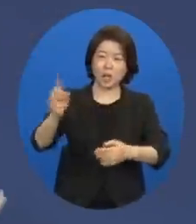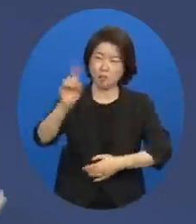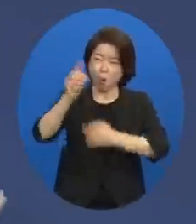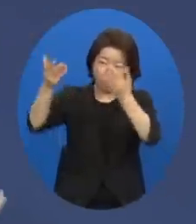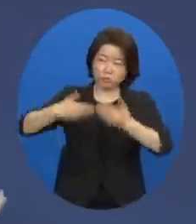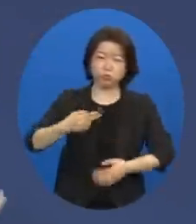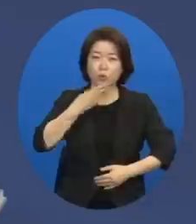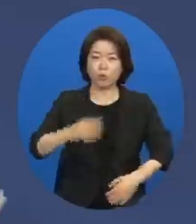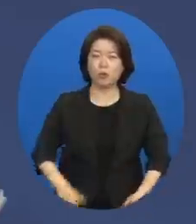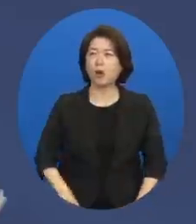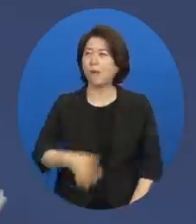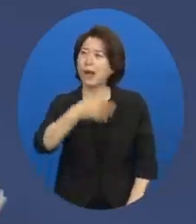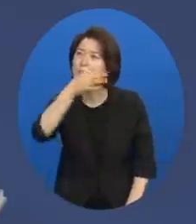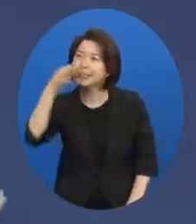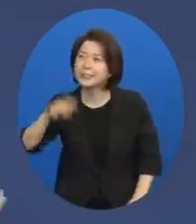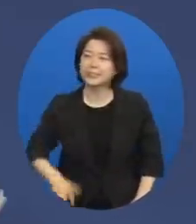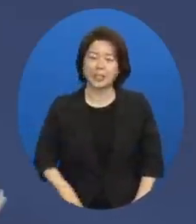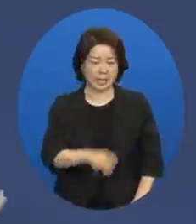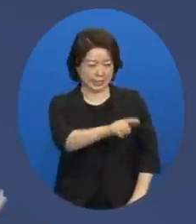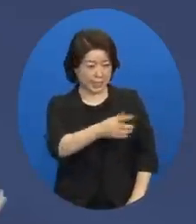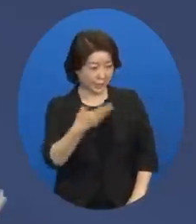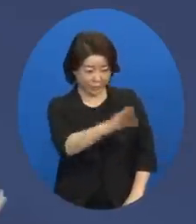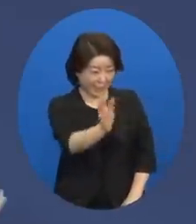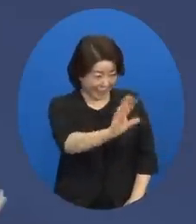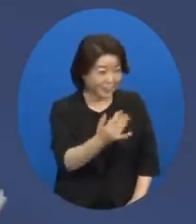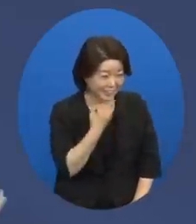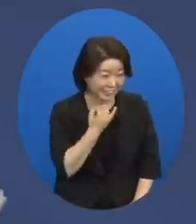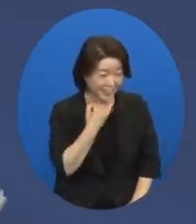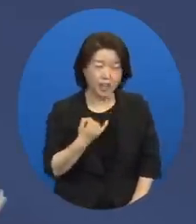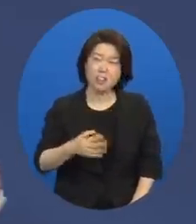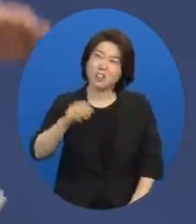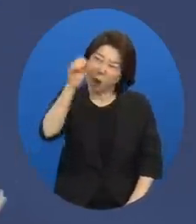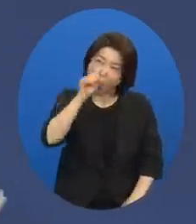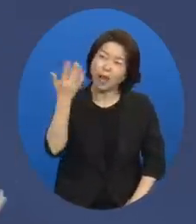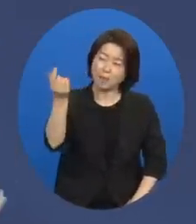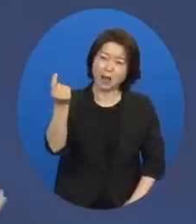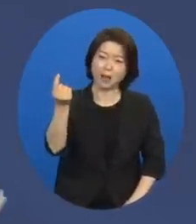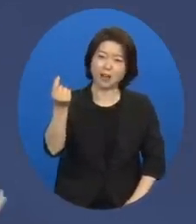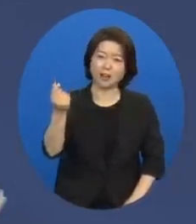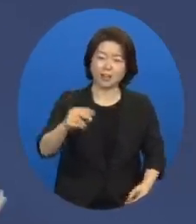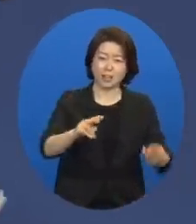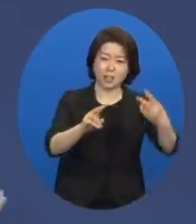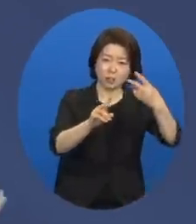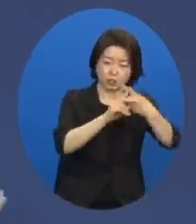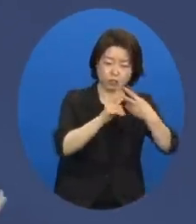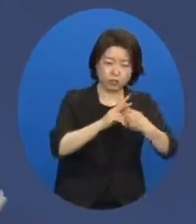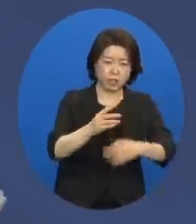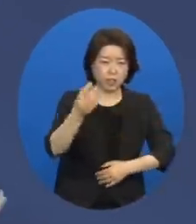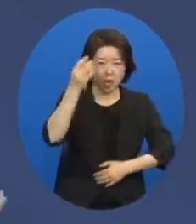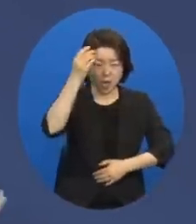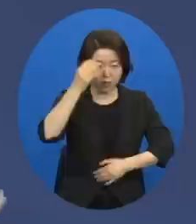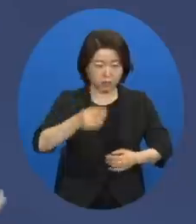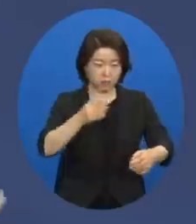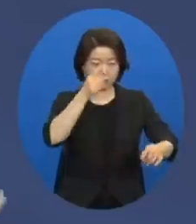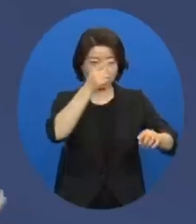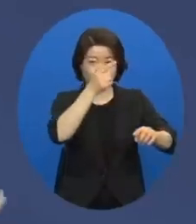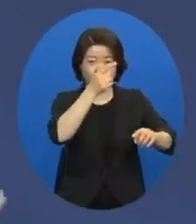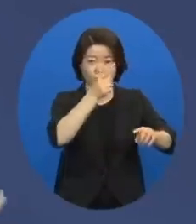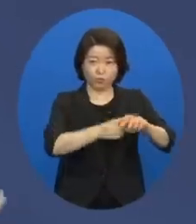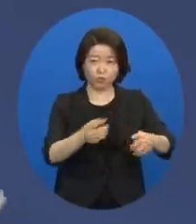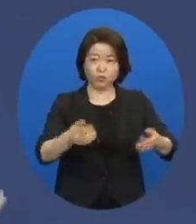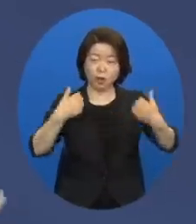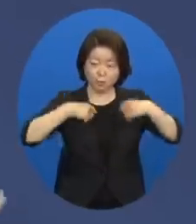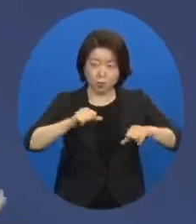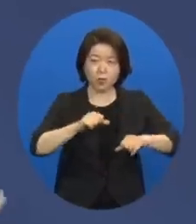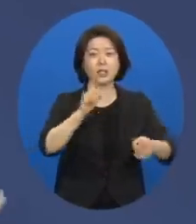너무 신나가지고 얘는 안 줘도 되는구나 이러시고 아무것도 안 주셔. 중학교 중퇴 학력 그대로예요. 안 바뀌었어요.